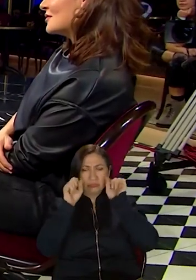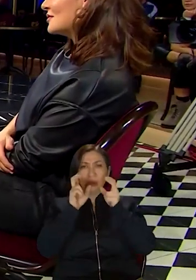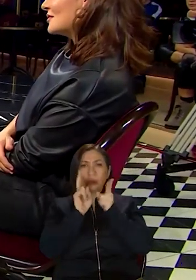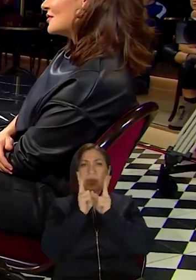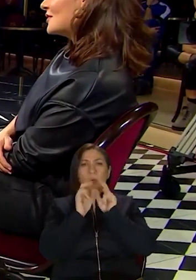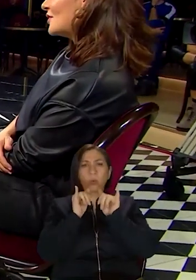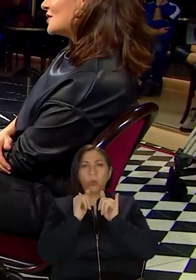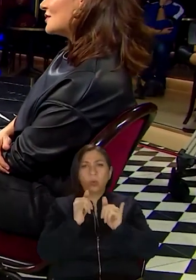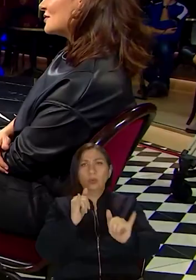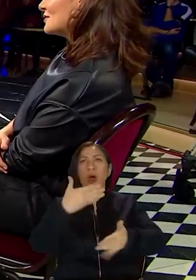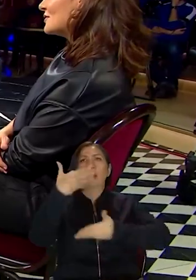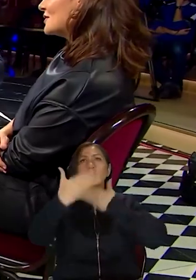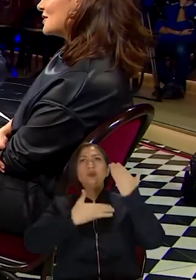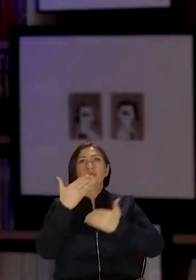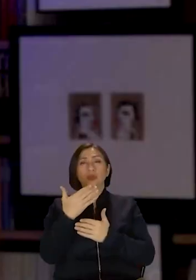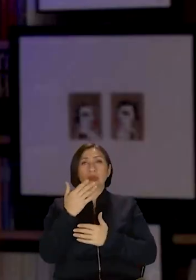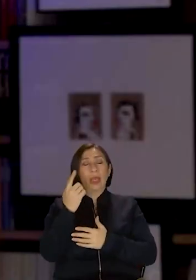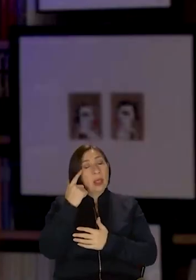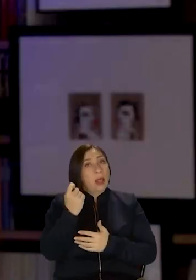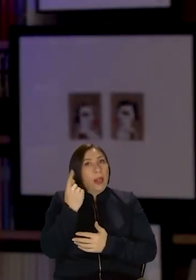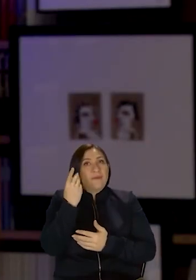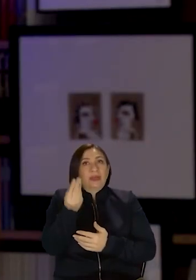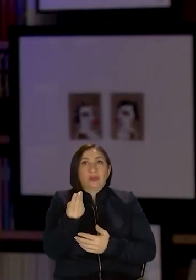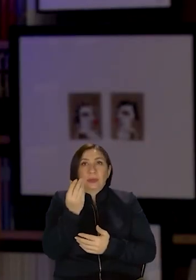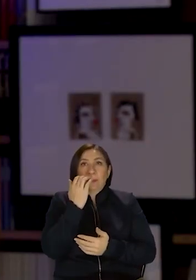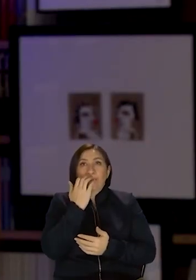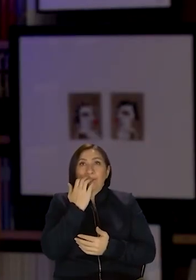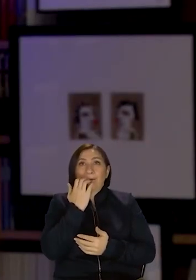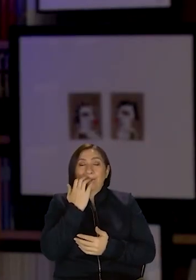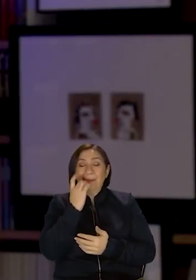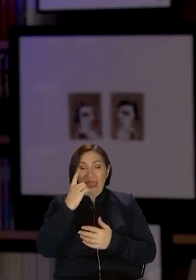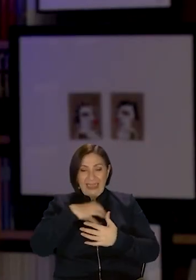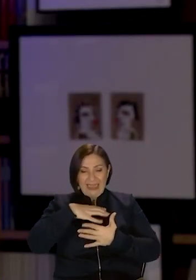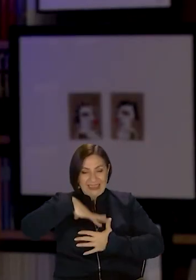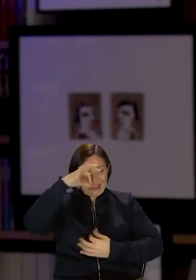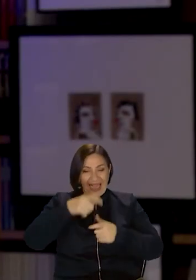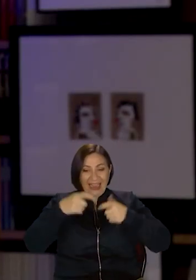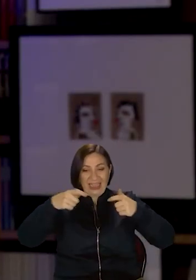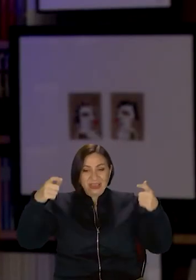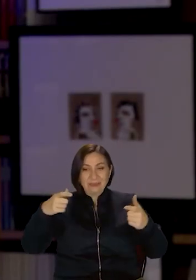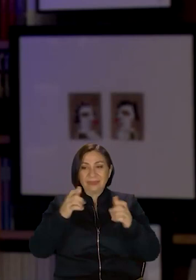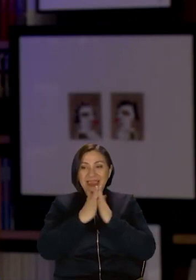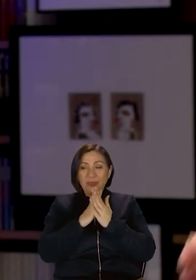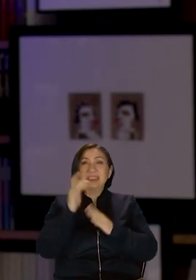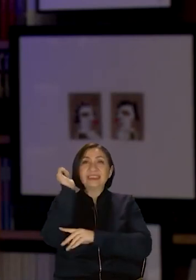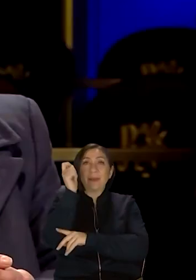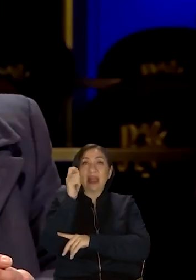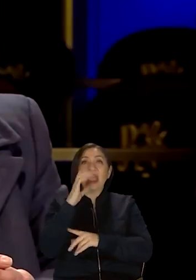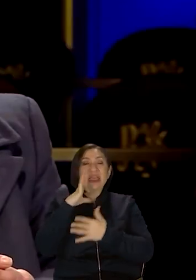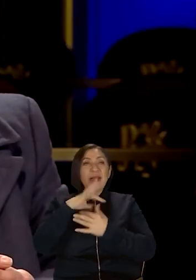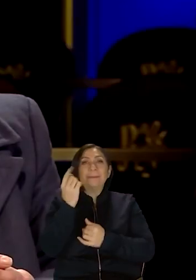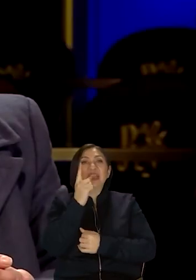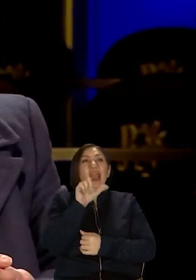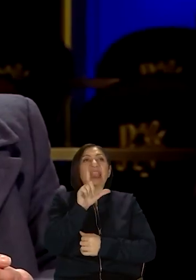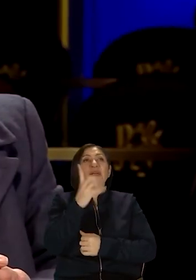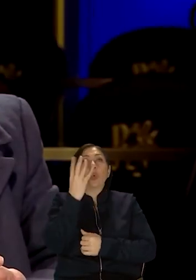oynuyorsun, anlatıyorsun. Evet. İlham verici. Bir de kişisel gelişim kitaplarında ya da diğer seminerlerde hep insanlar bir şeye